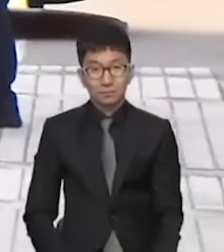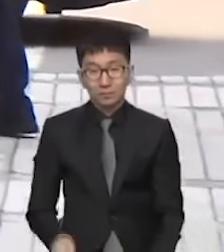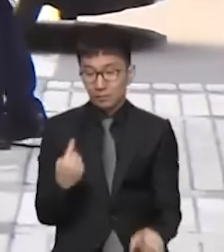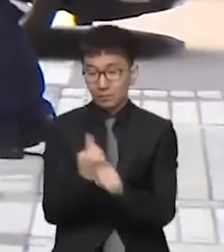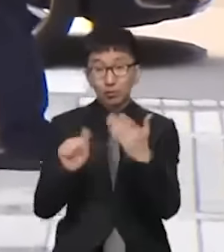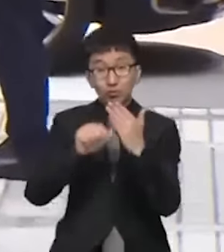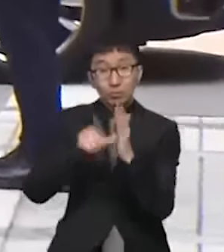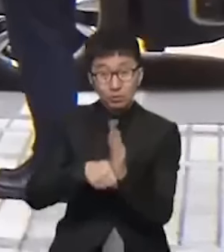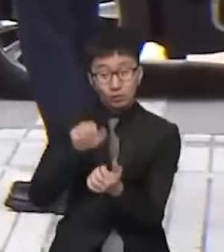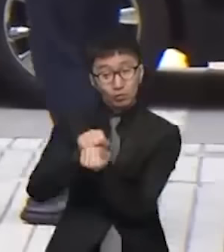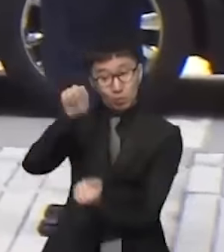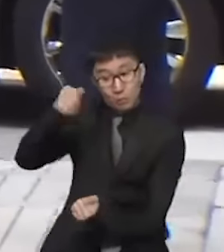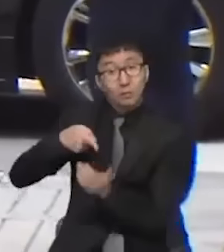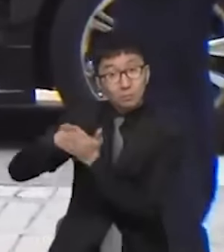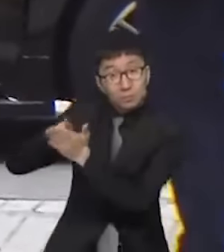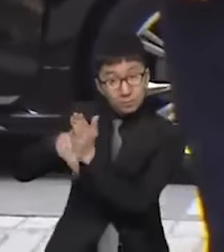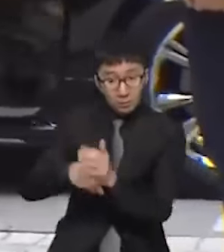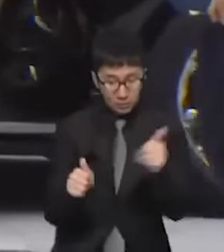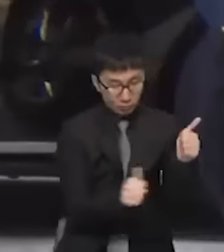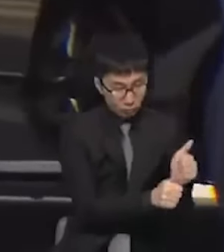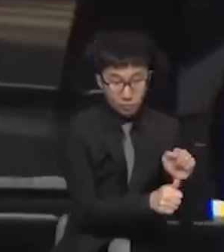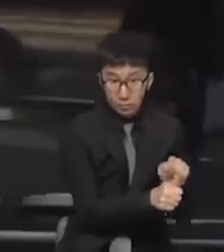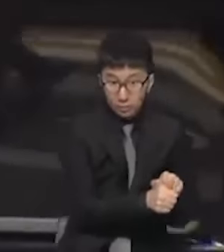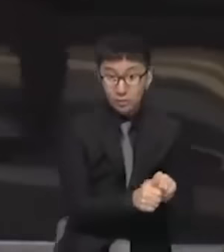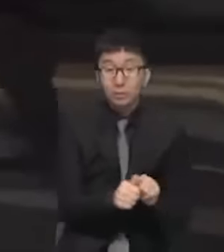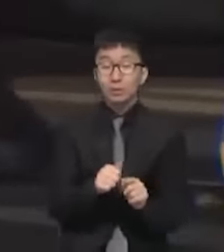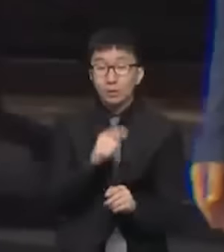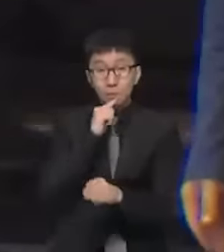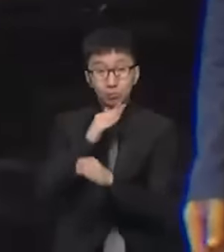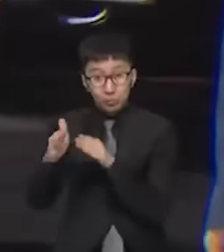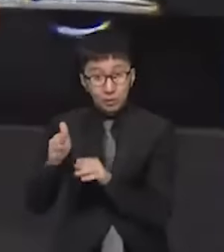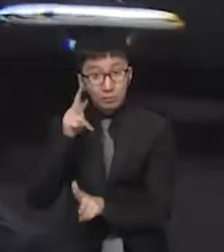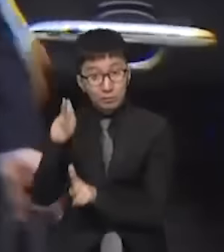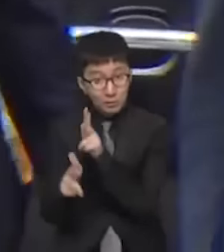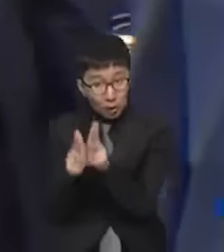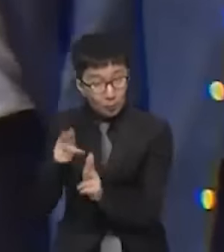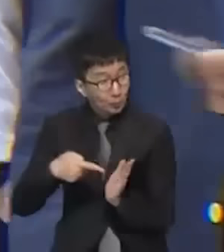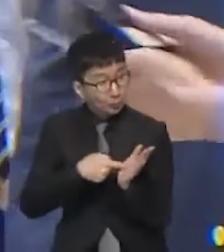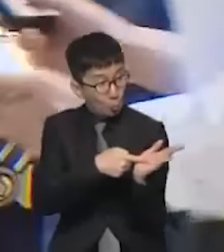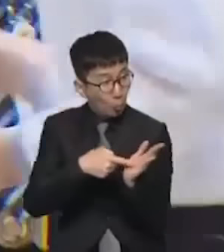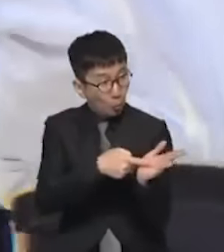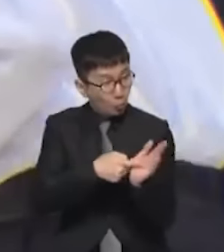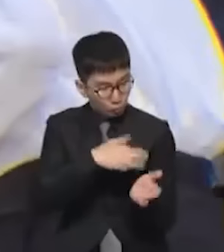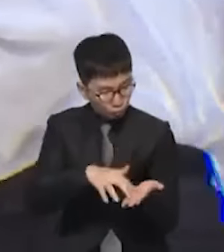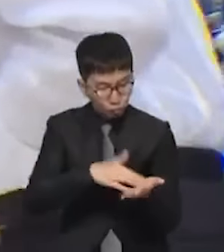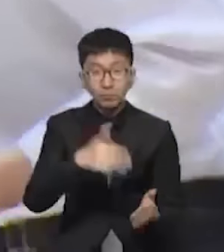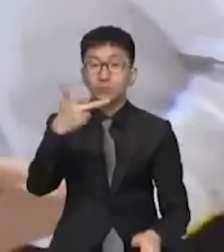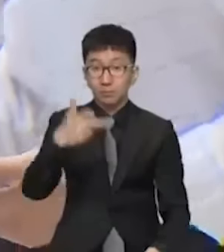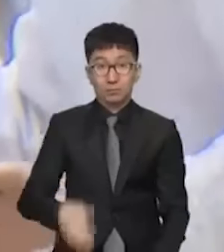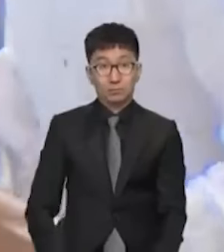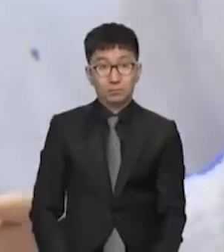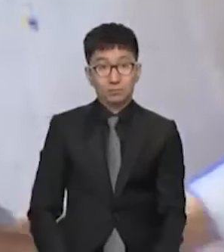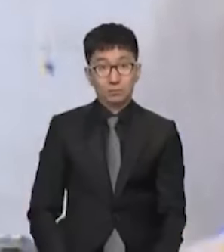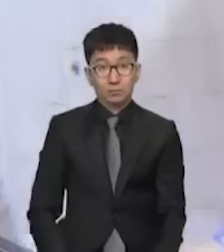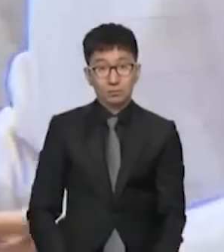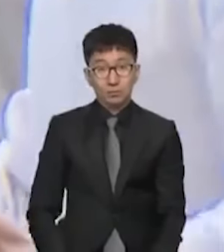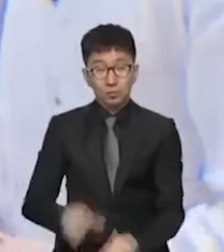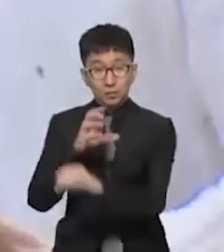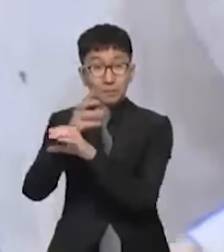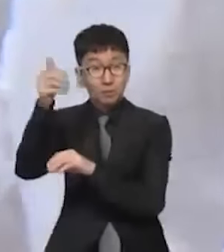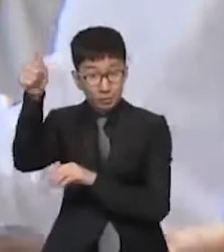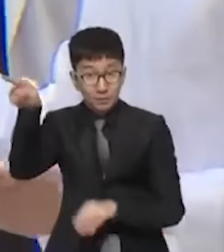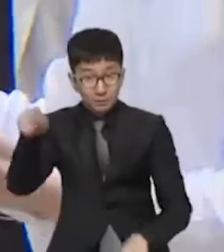구속영장을 청구하면서 이 전 부지사가 대북사업 경과를 최소 17차례 보고했고 김 전 회장이 이